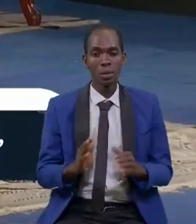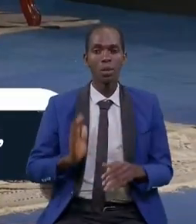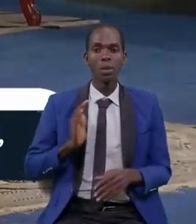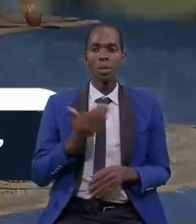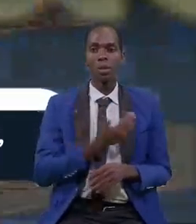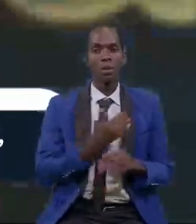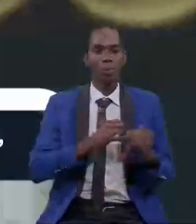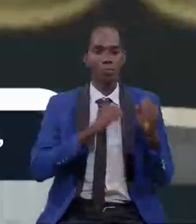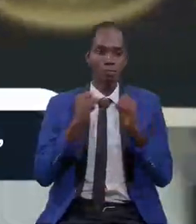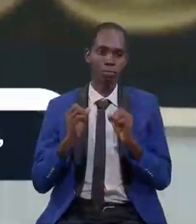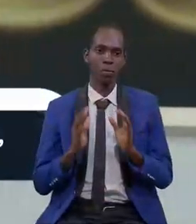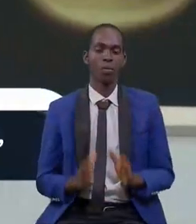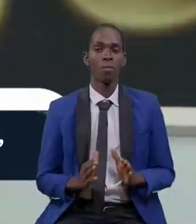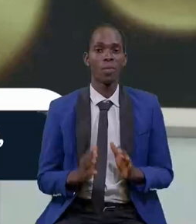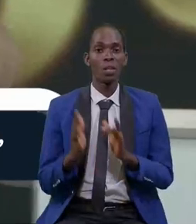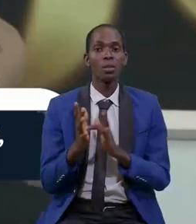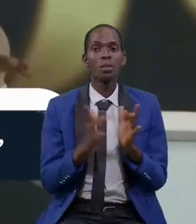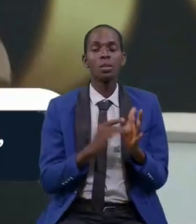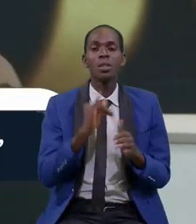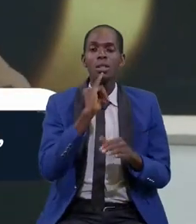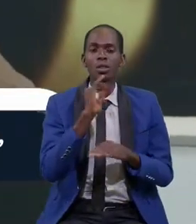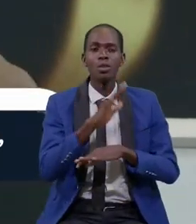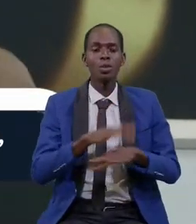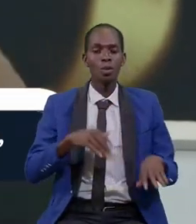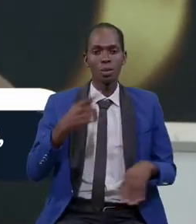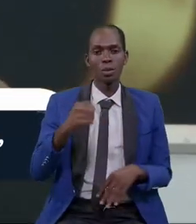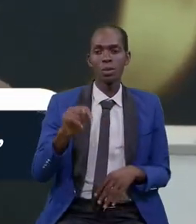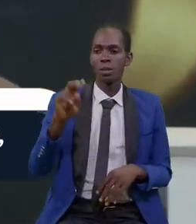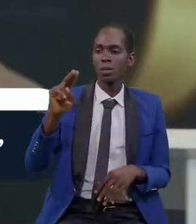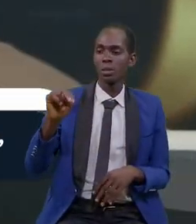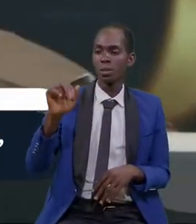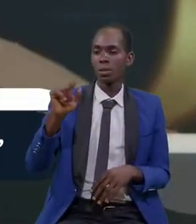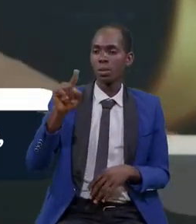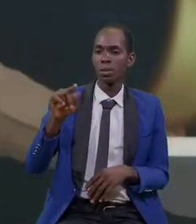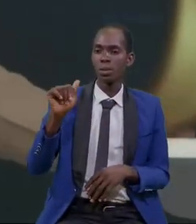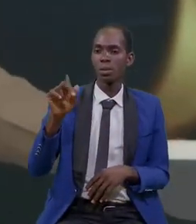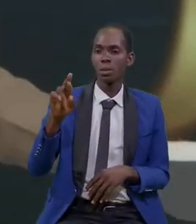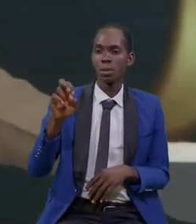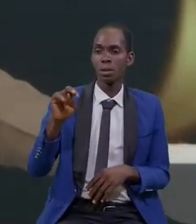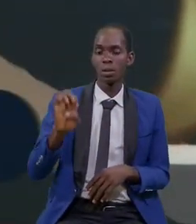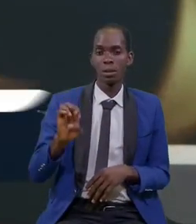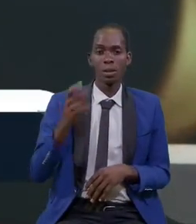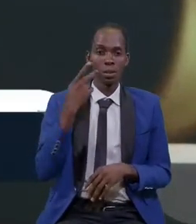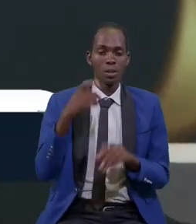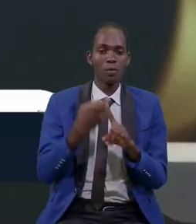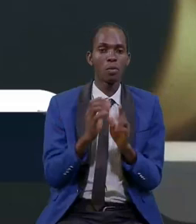force. Jésus est identifié comme étant le Nazaréen, Matthieu